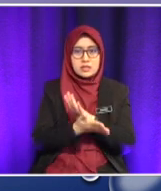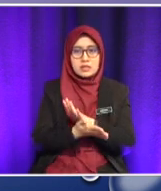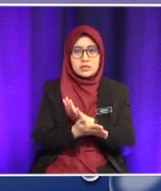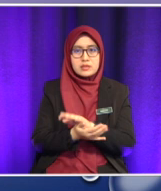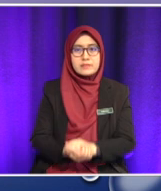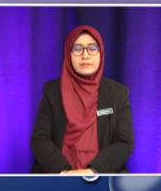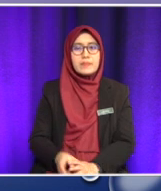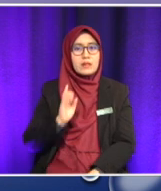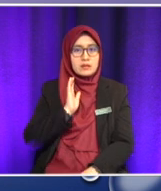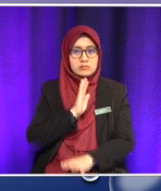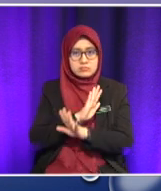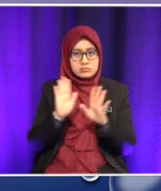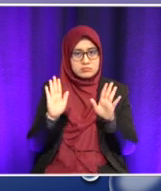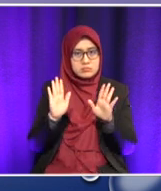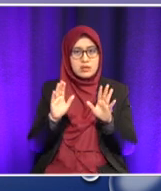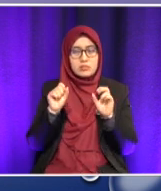emosi